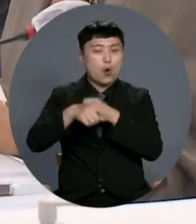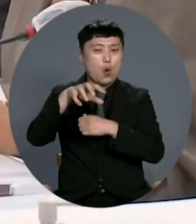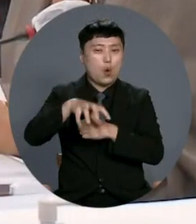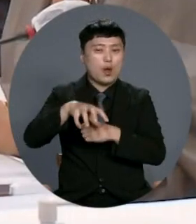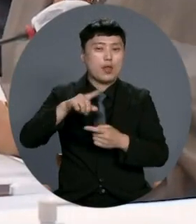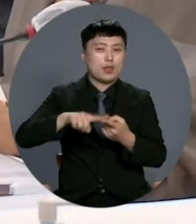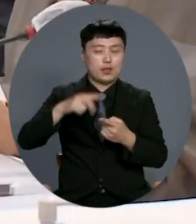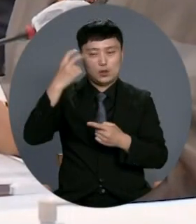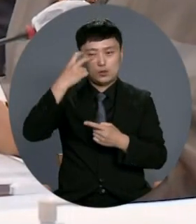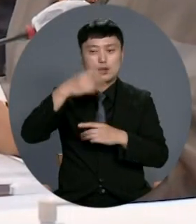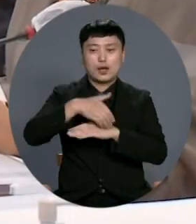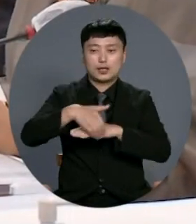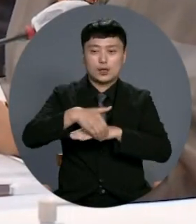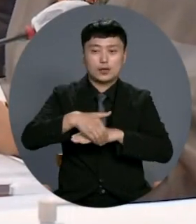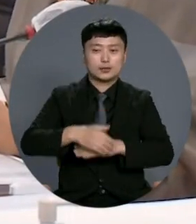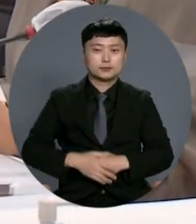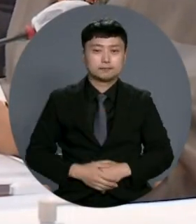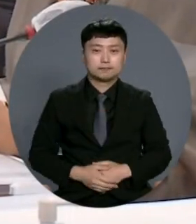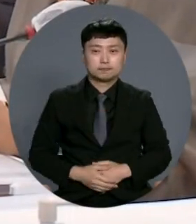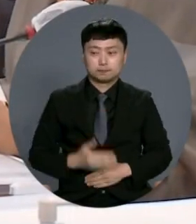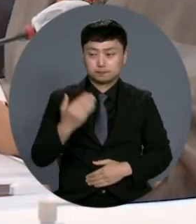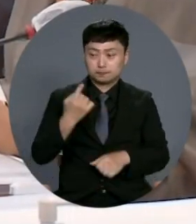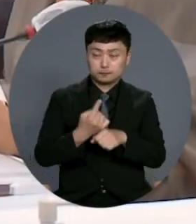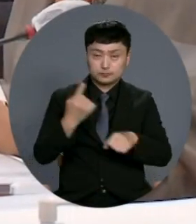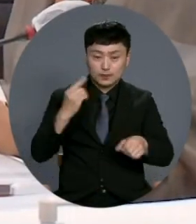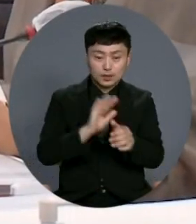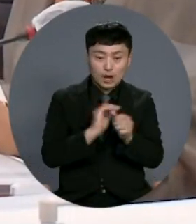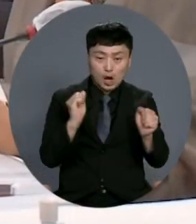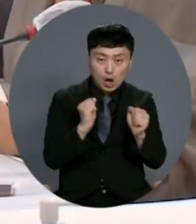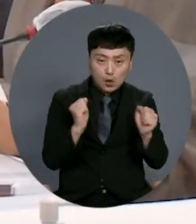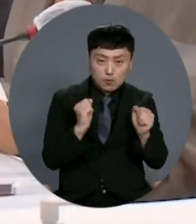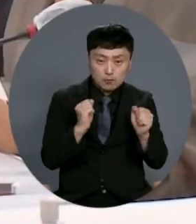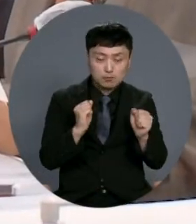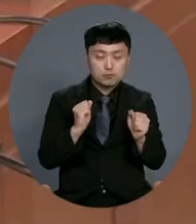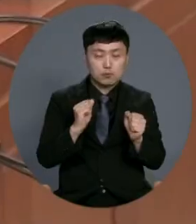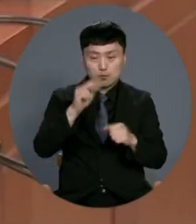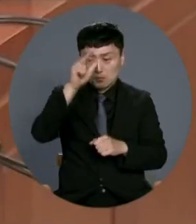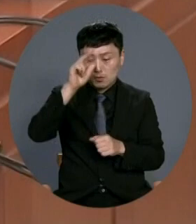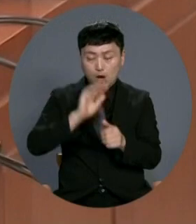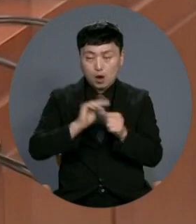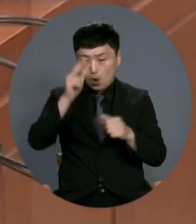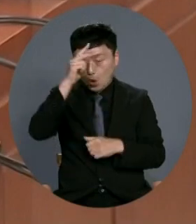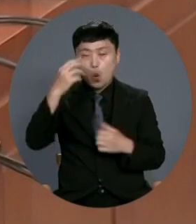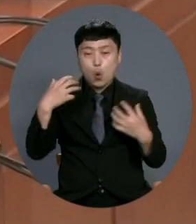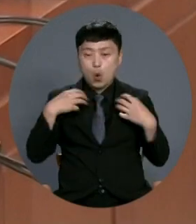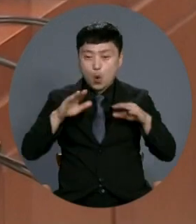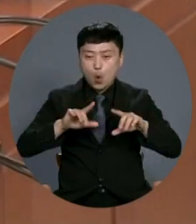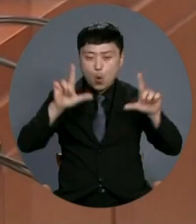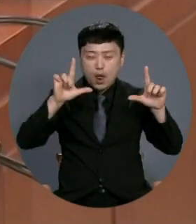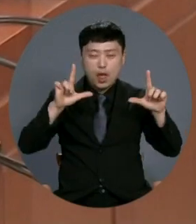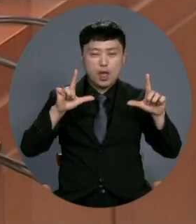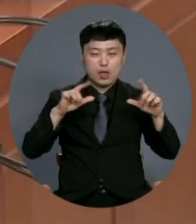진행합니다. 지난해 국정감사를 받은 경상북도와 경북경찰청은 올해 국감